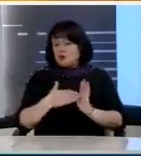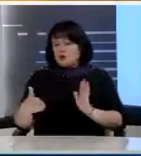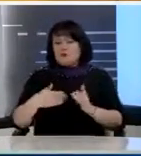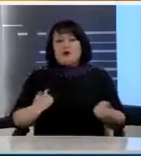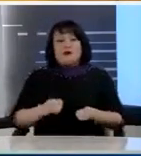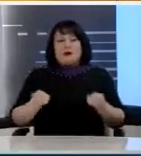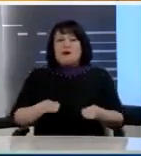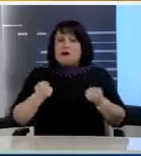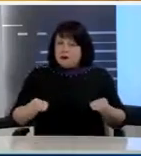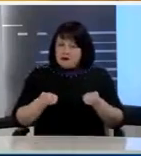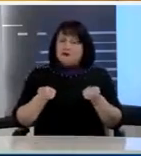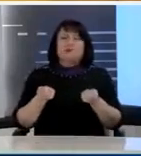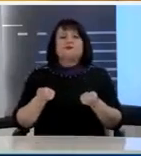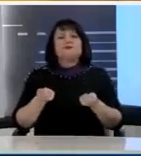συνάδελφοι,